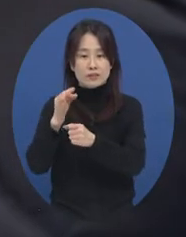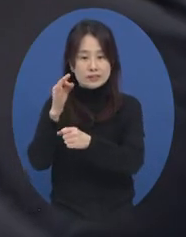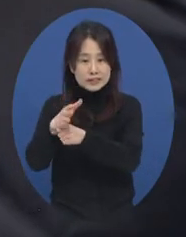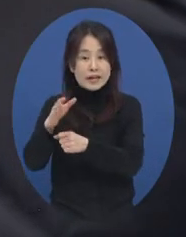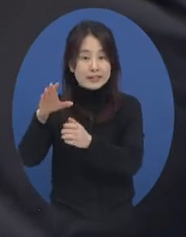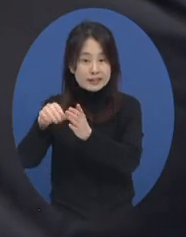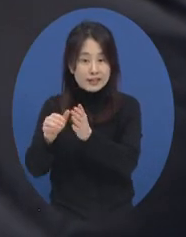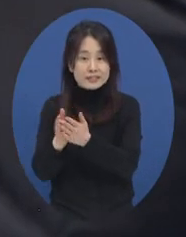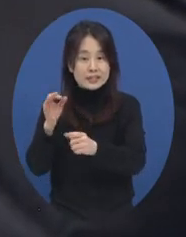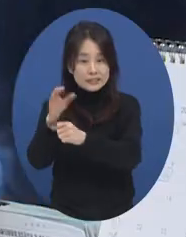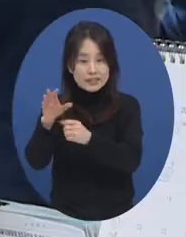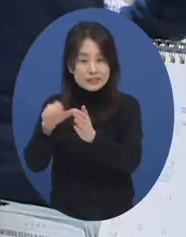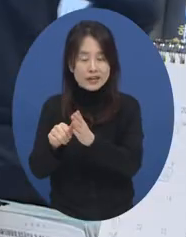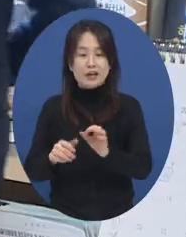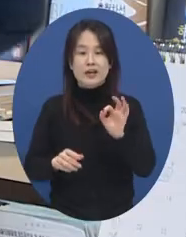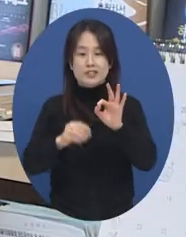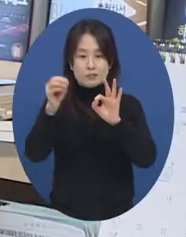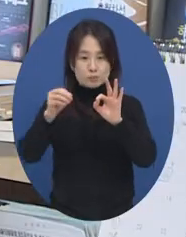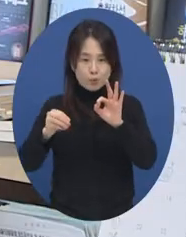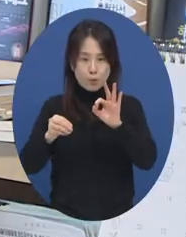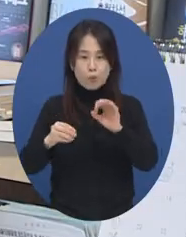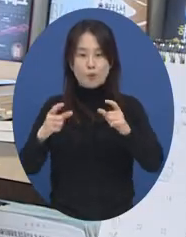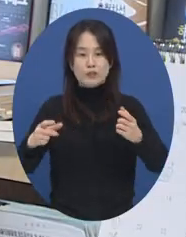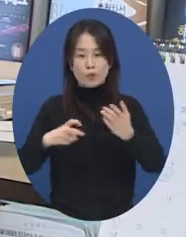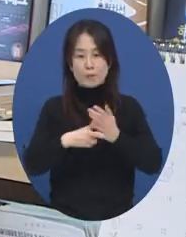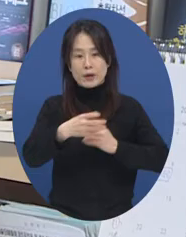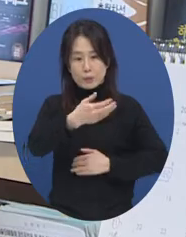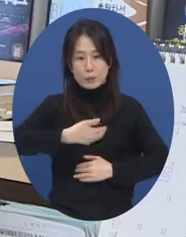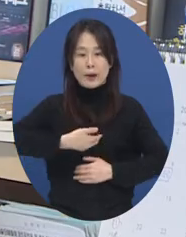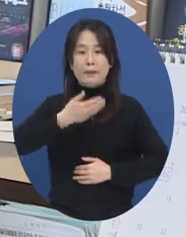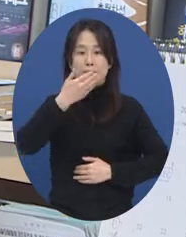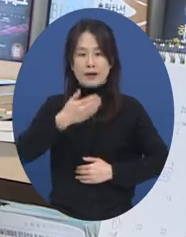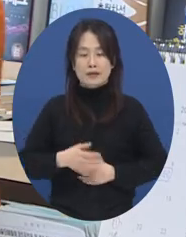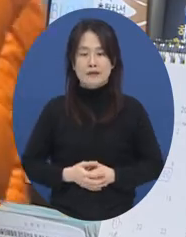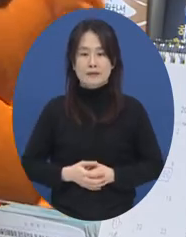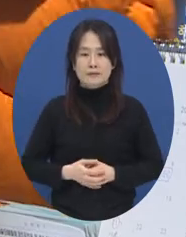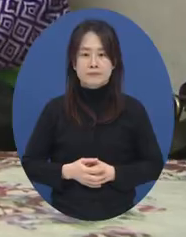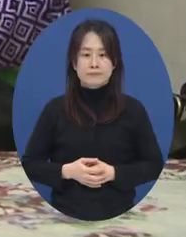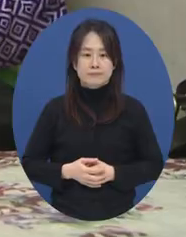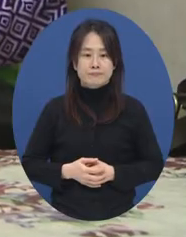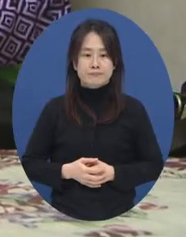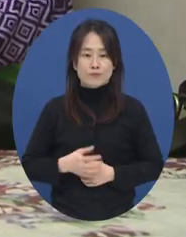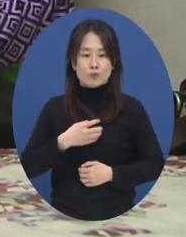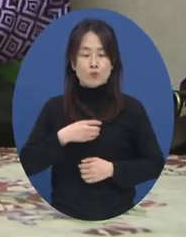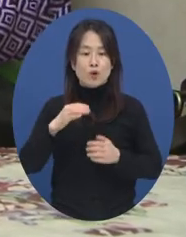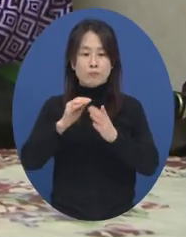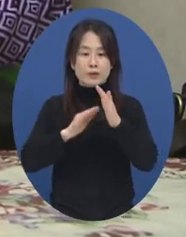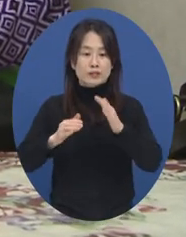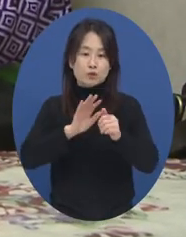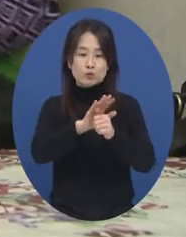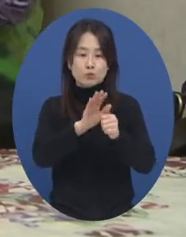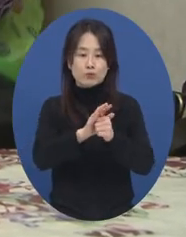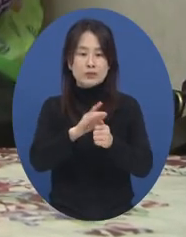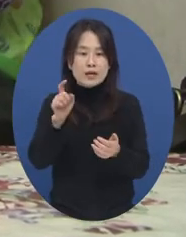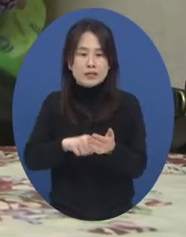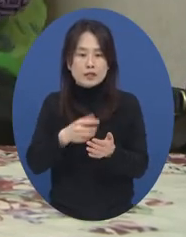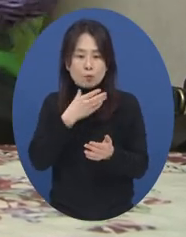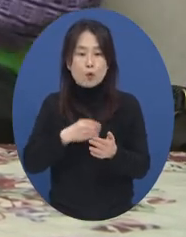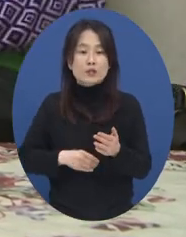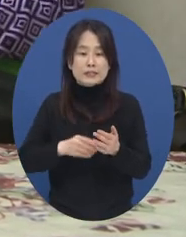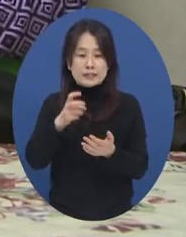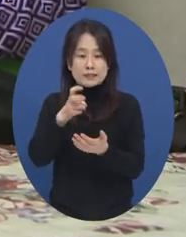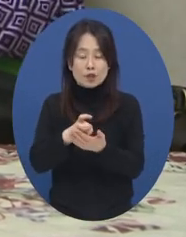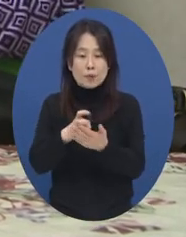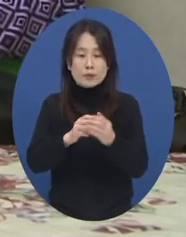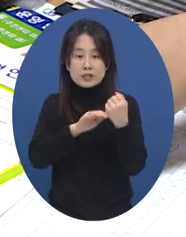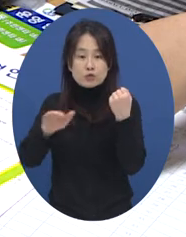화폐로 채 끼는 사면 9 200 의 10% 레 새 화폐로 돌려받을 수 있습니다 위기 가구를 돕는 경기도 형 긴급 복수도